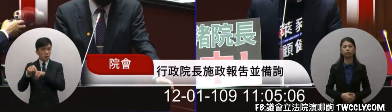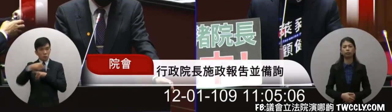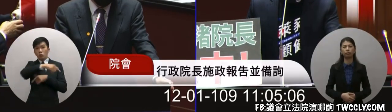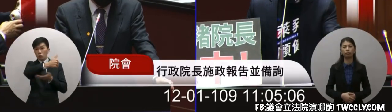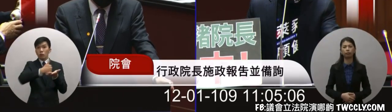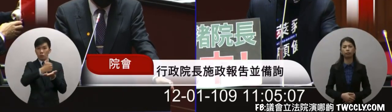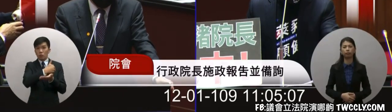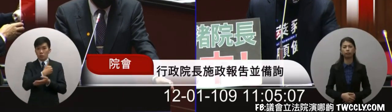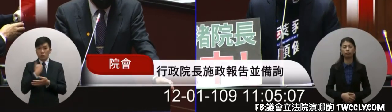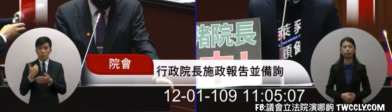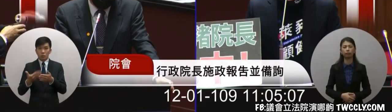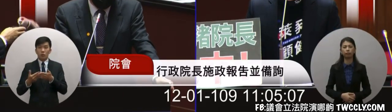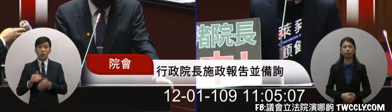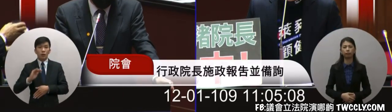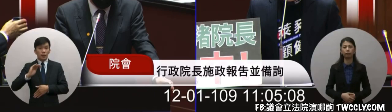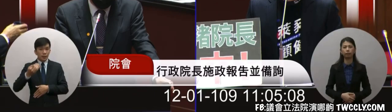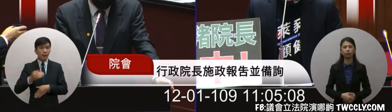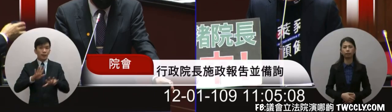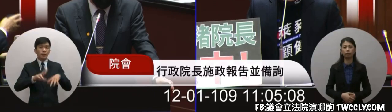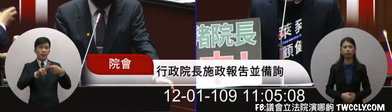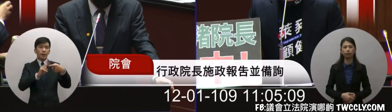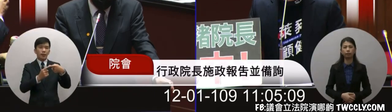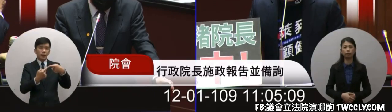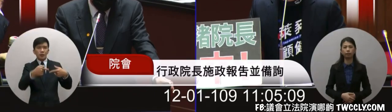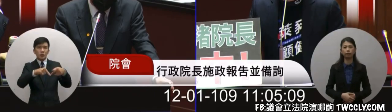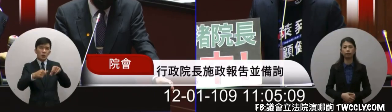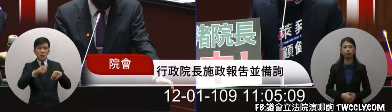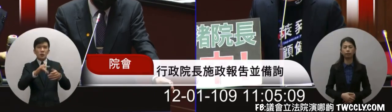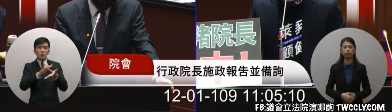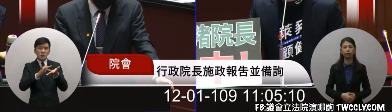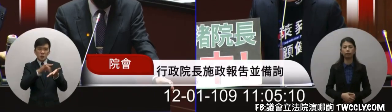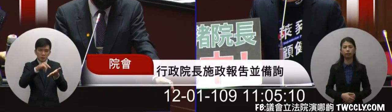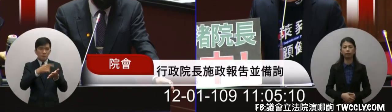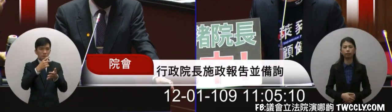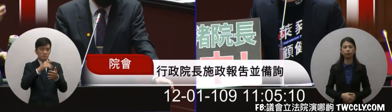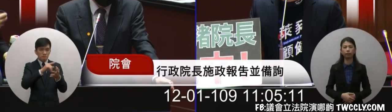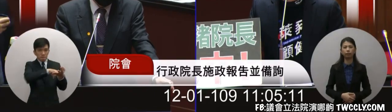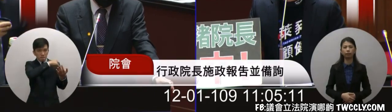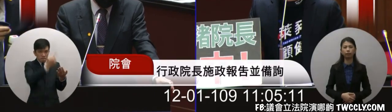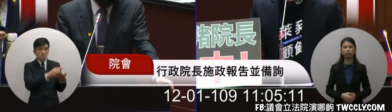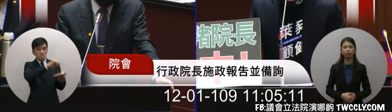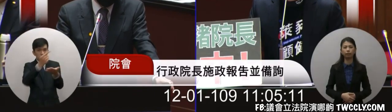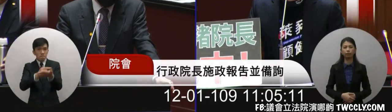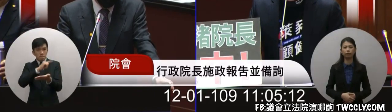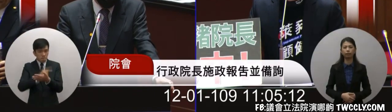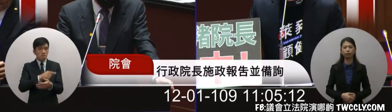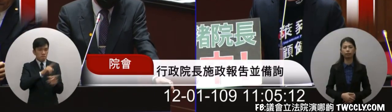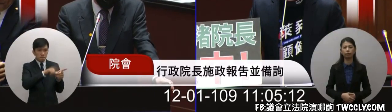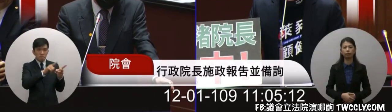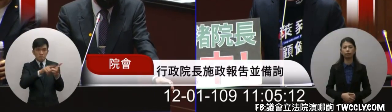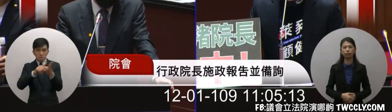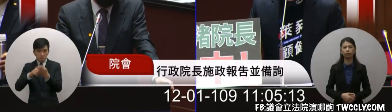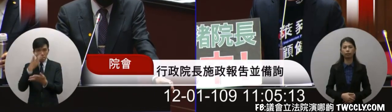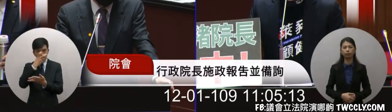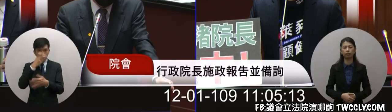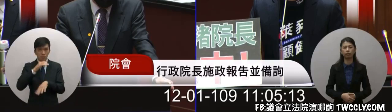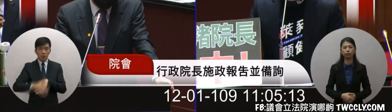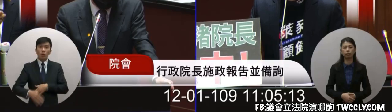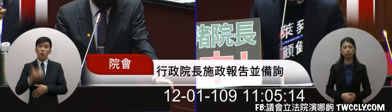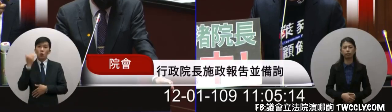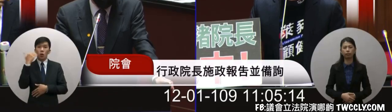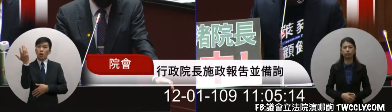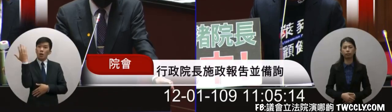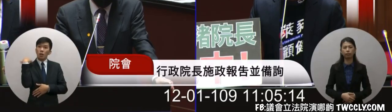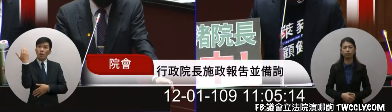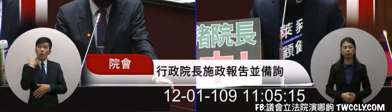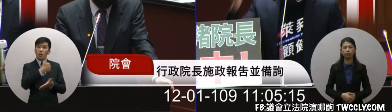但是为了这莱克多巴胺的查验，我们会逐批逐批查。 哎，部长， 没有进口过的，没有查